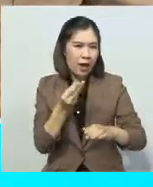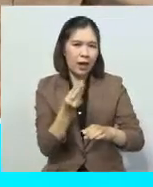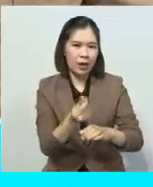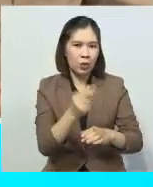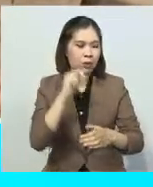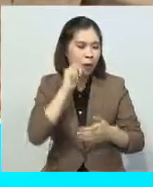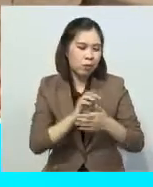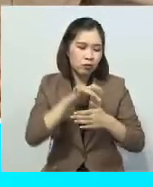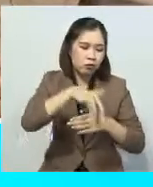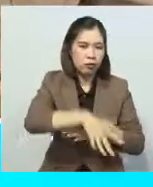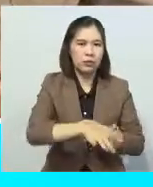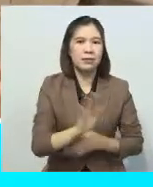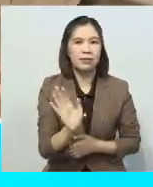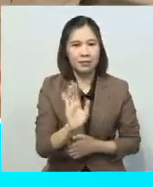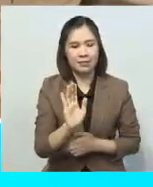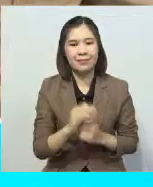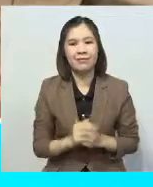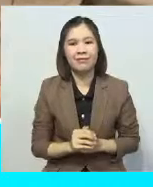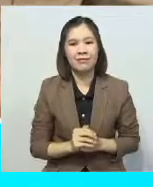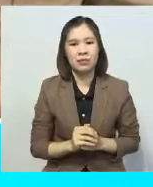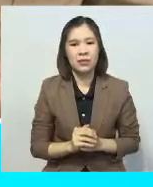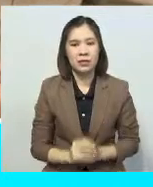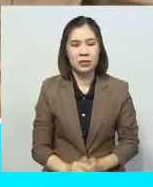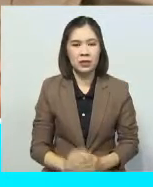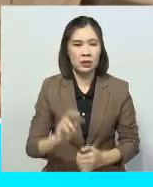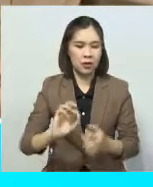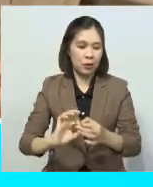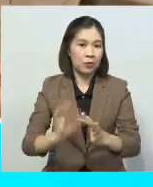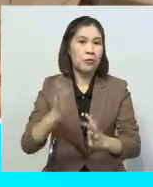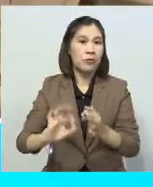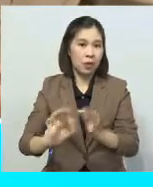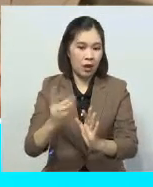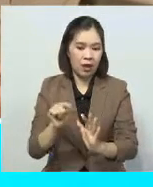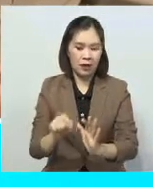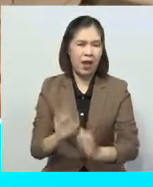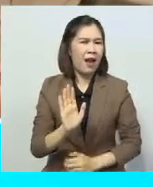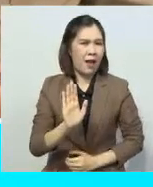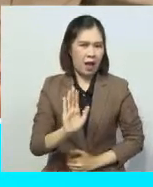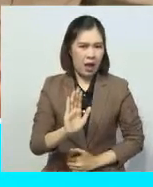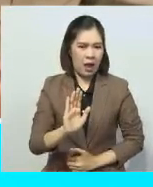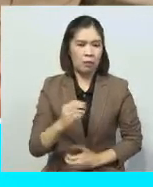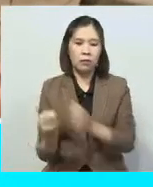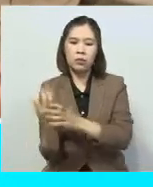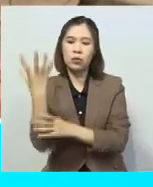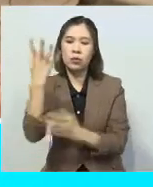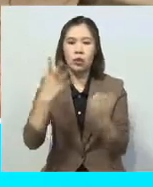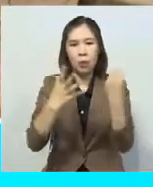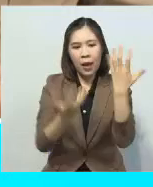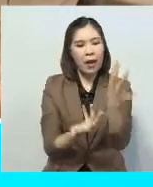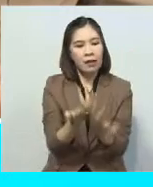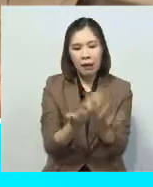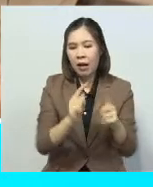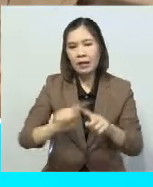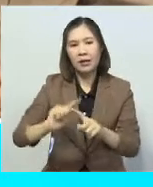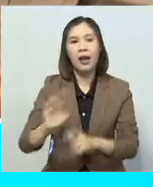ให้น้ำไหลทิ้งไปนะครับ3อย่าจุดไฟเผาไม่ว่าจะเป็นเผาหญ้าเผาป่าเผาอะไรอย่าจุดนะครับเพราะท่านจุ